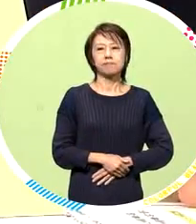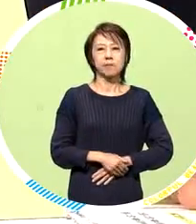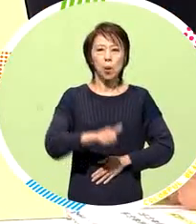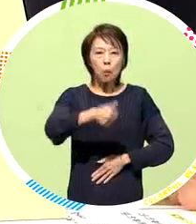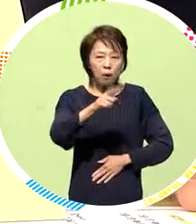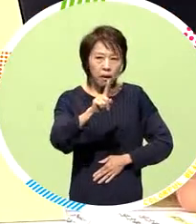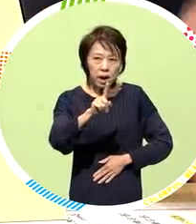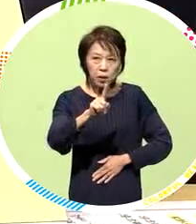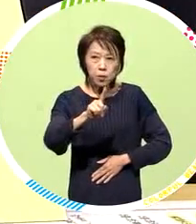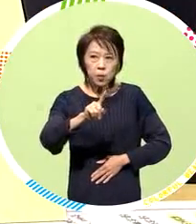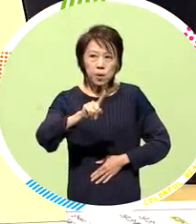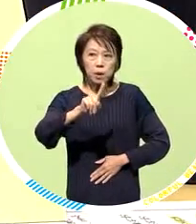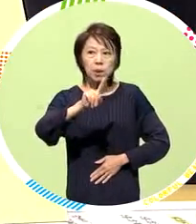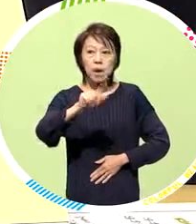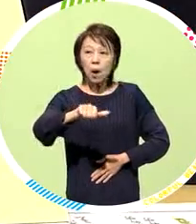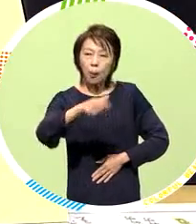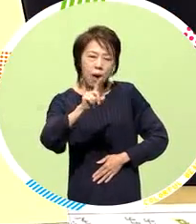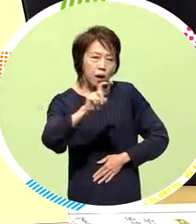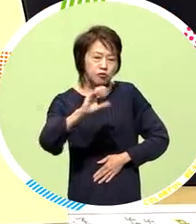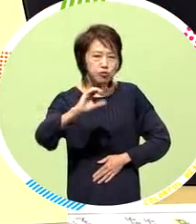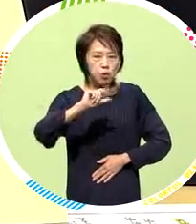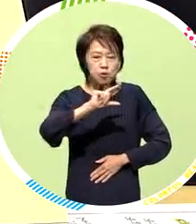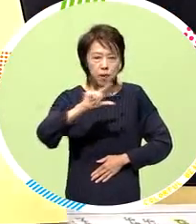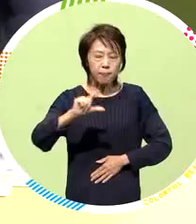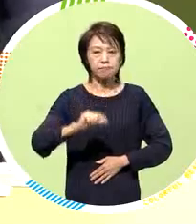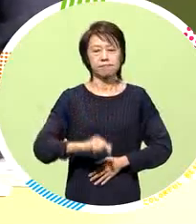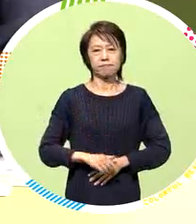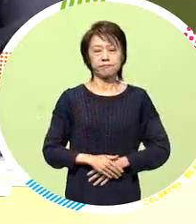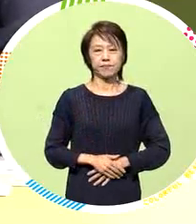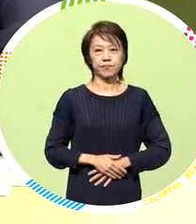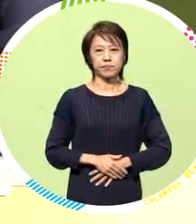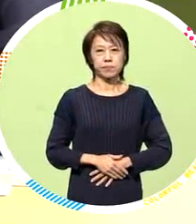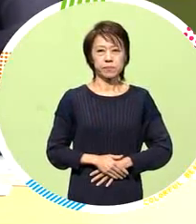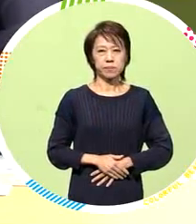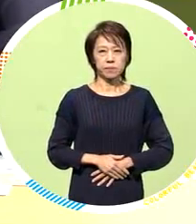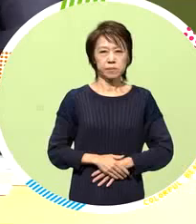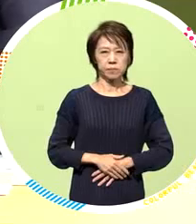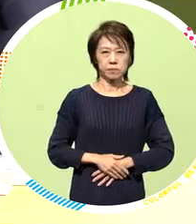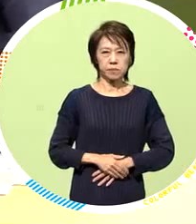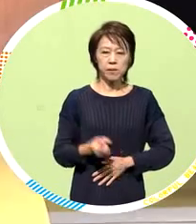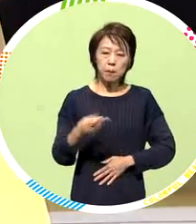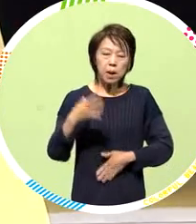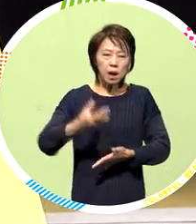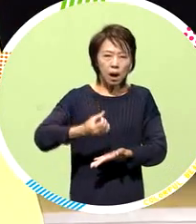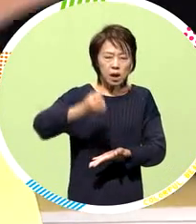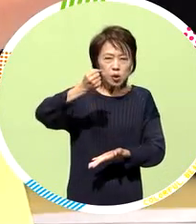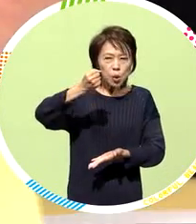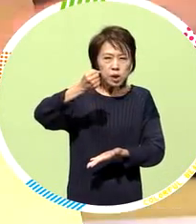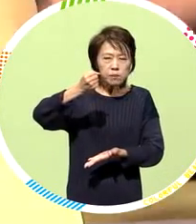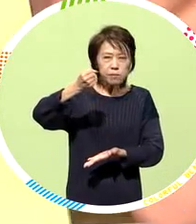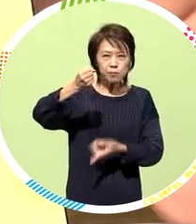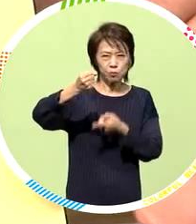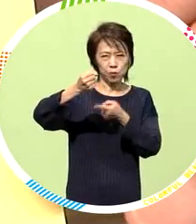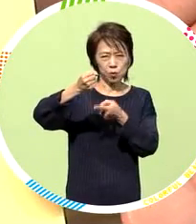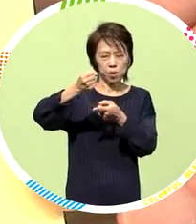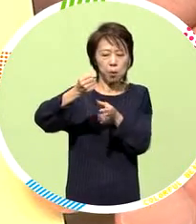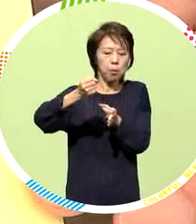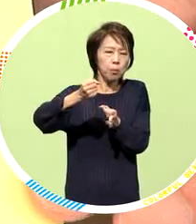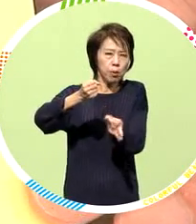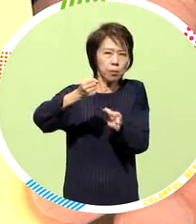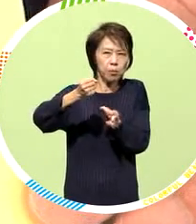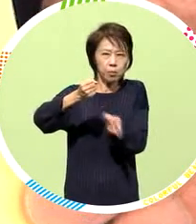514519100件車基本彫金はいこれも取り崩しまし